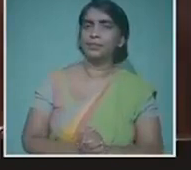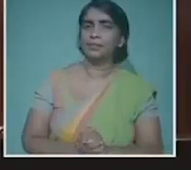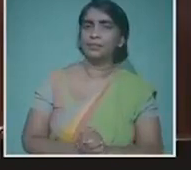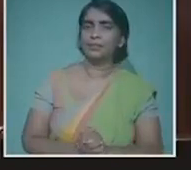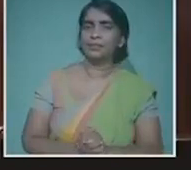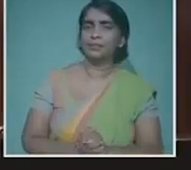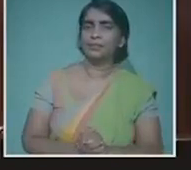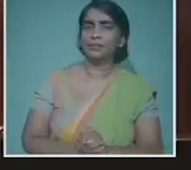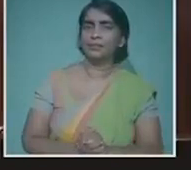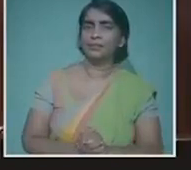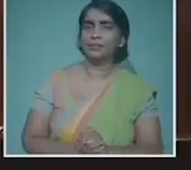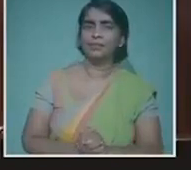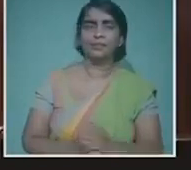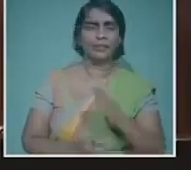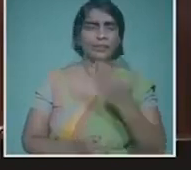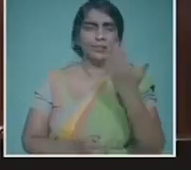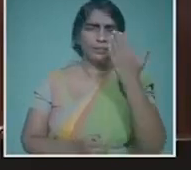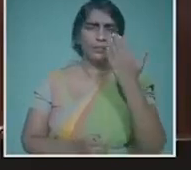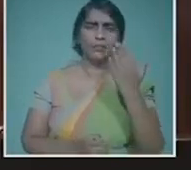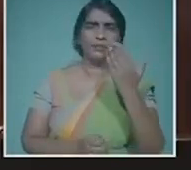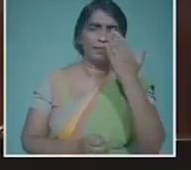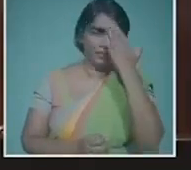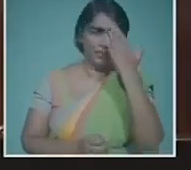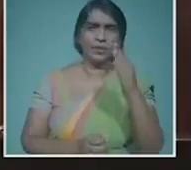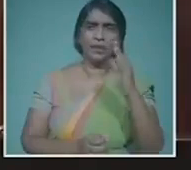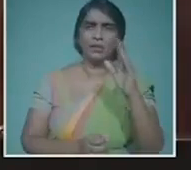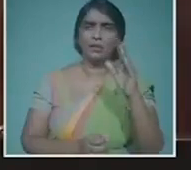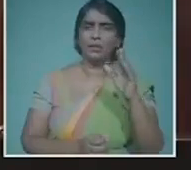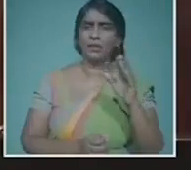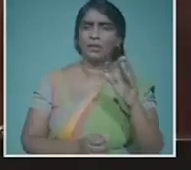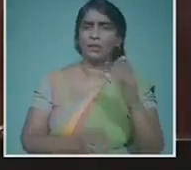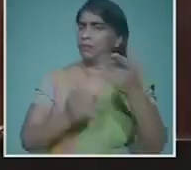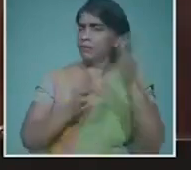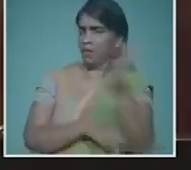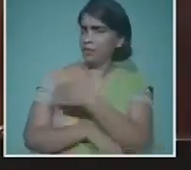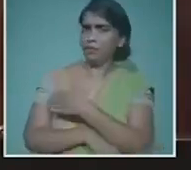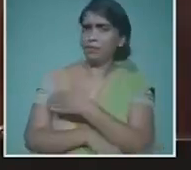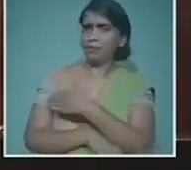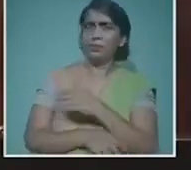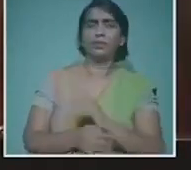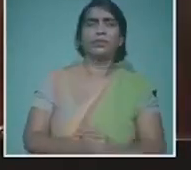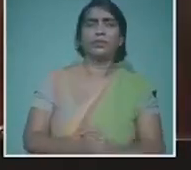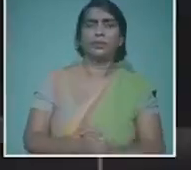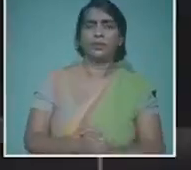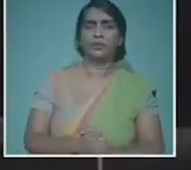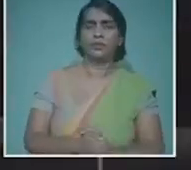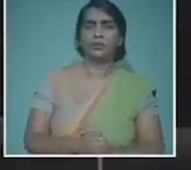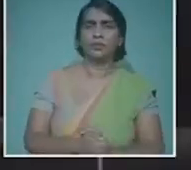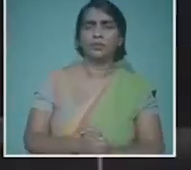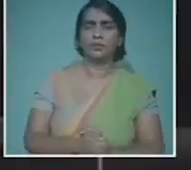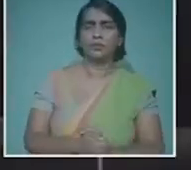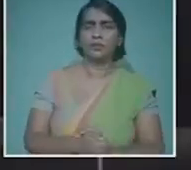තියෙන්නේ? මේ කරුණාකරලා ගරු කතානායකතුමනි නිලමන්තුමා මේ පැත්තකට වෙන්න ඔතනින්. අරු කතානායකතුමනි මම අවධානයට යොමු කරනවා